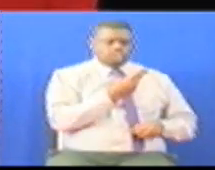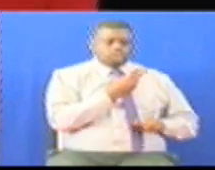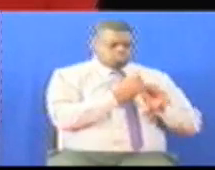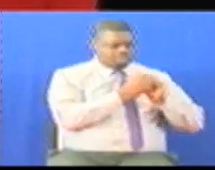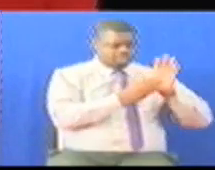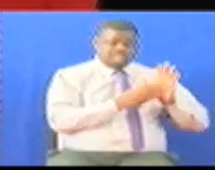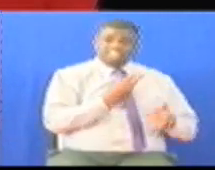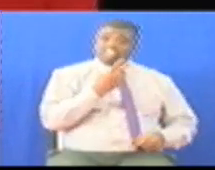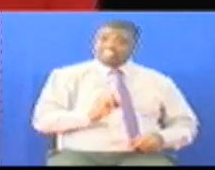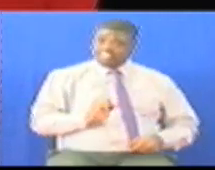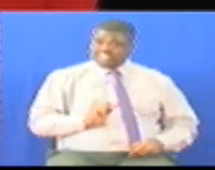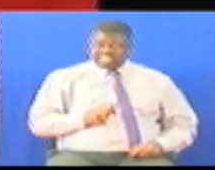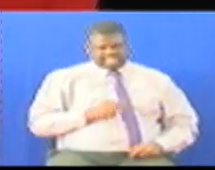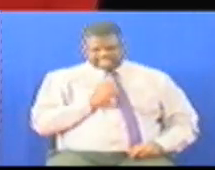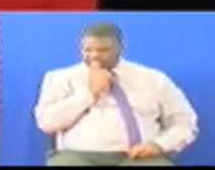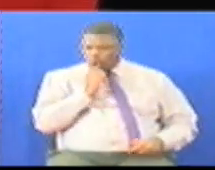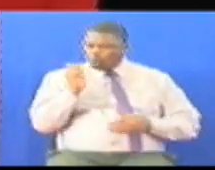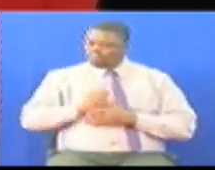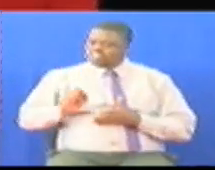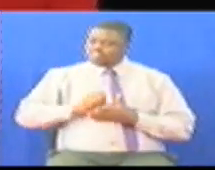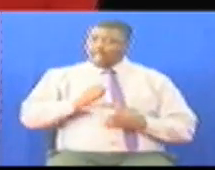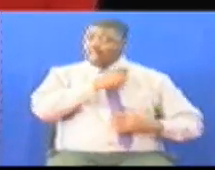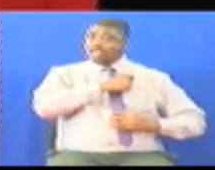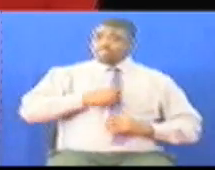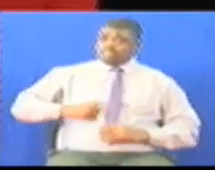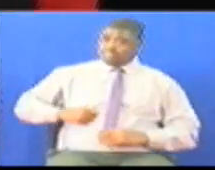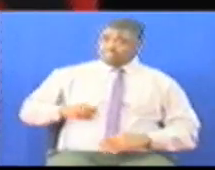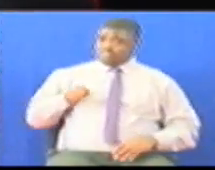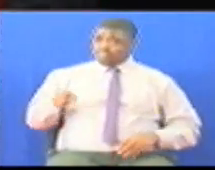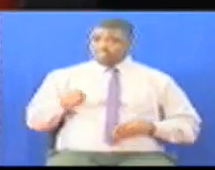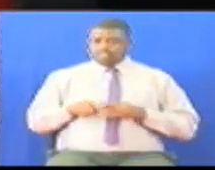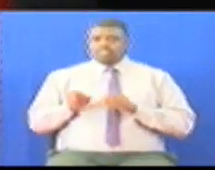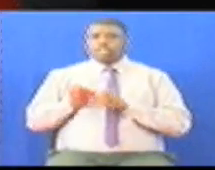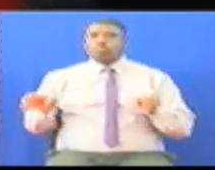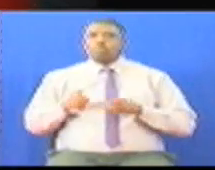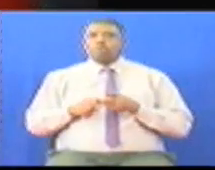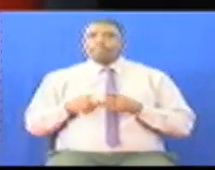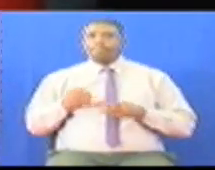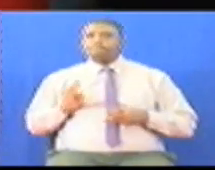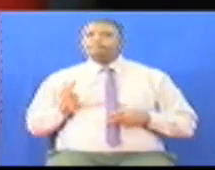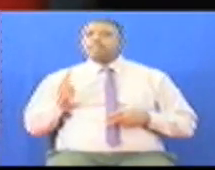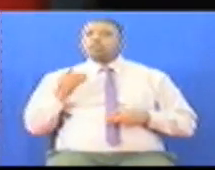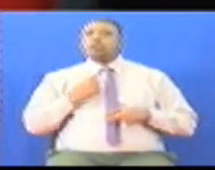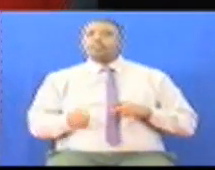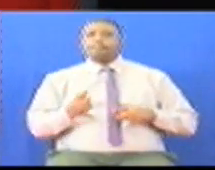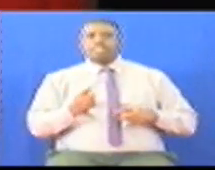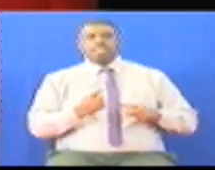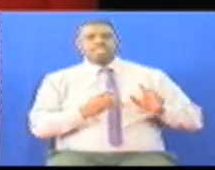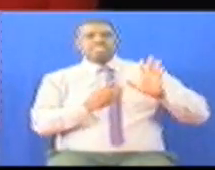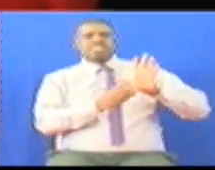2020, ofisi ya Rais management ya utumishi wa umma na utawala bora ilitengewa kiasi cha shilingi bilioni